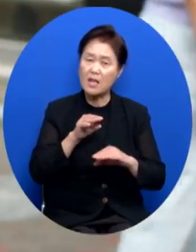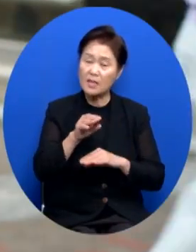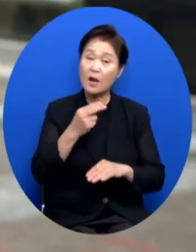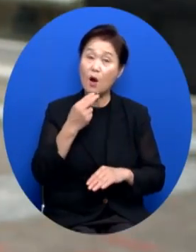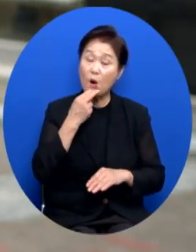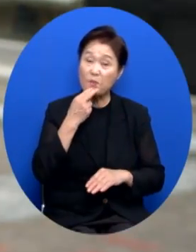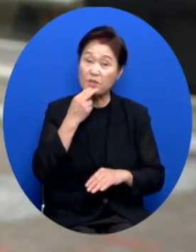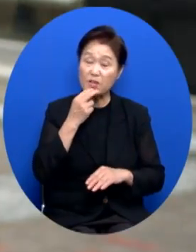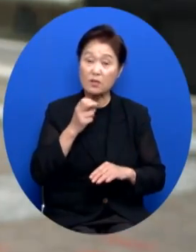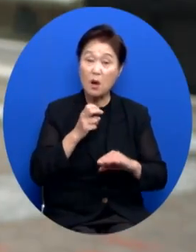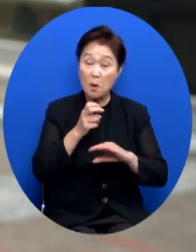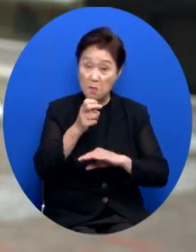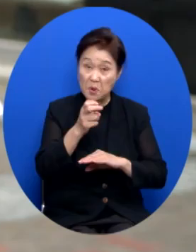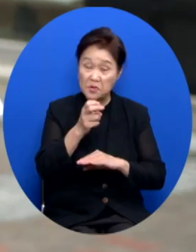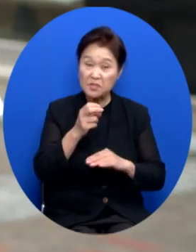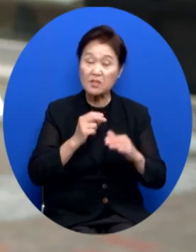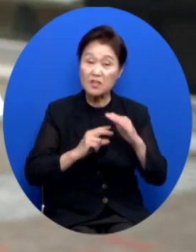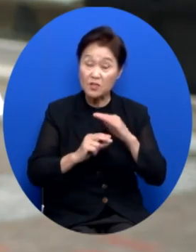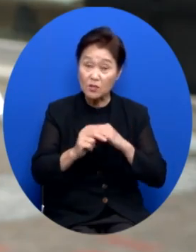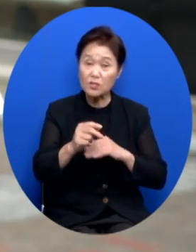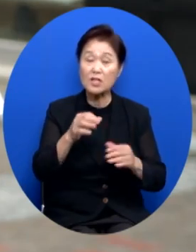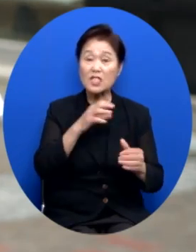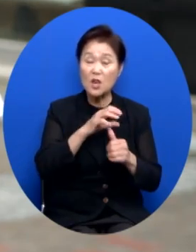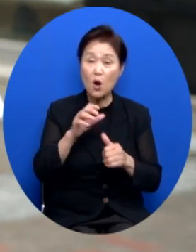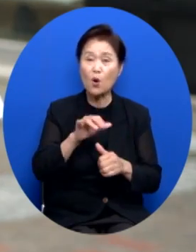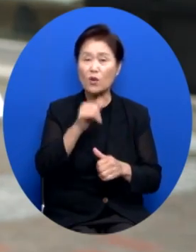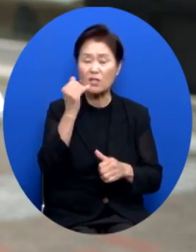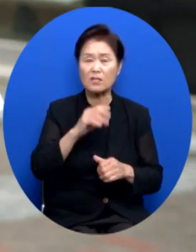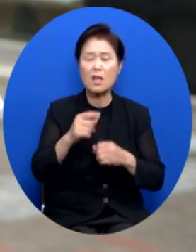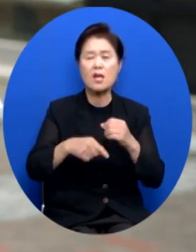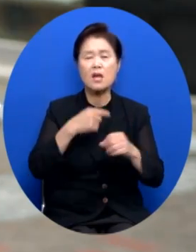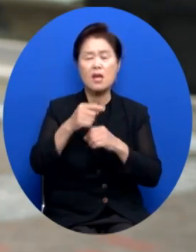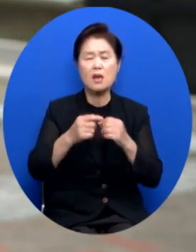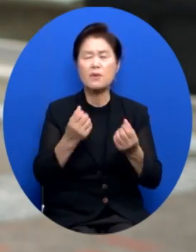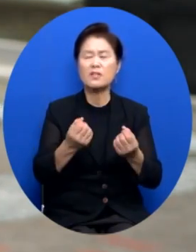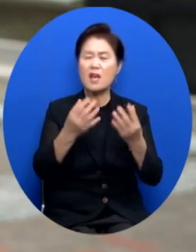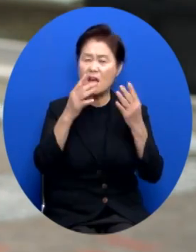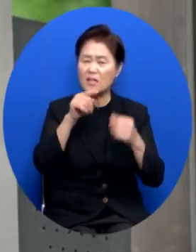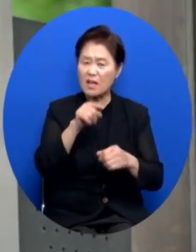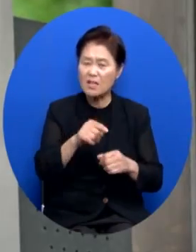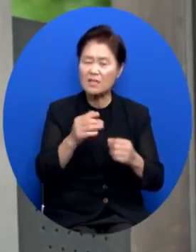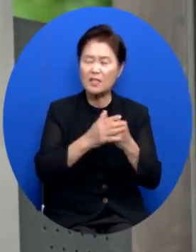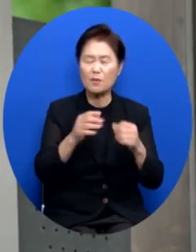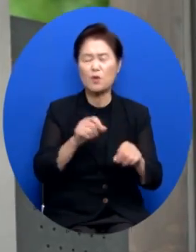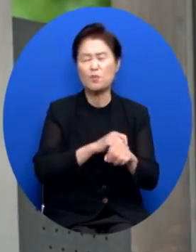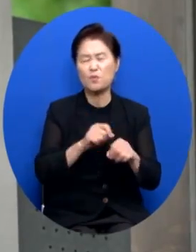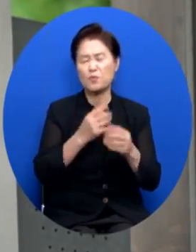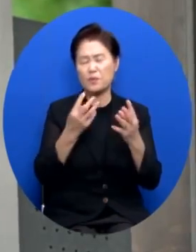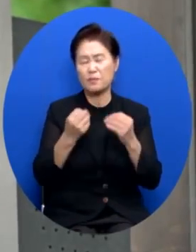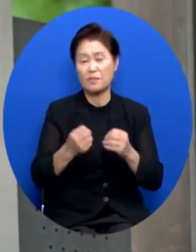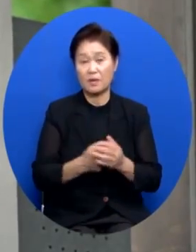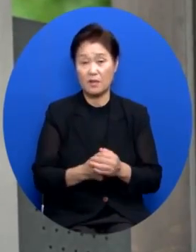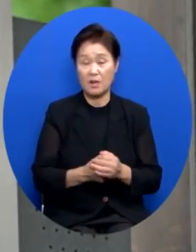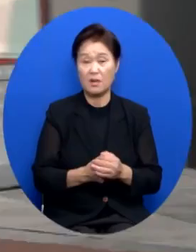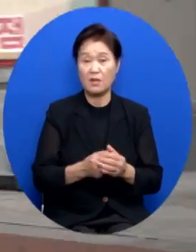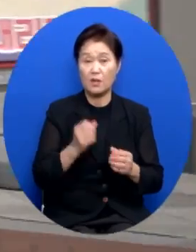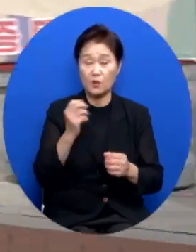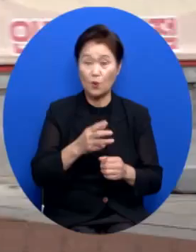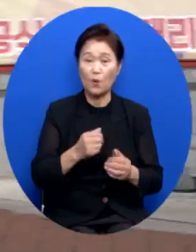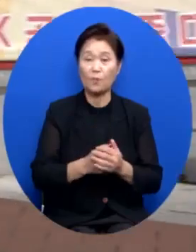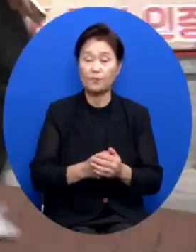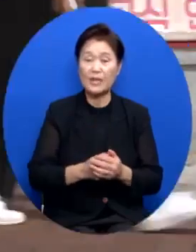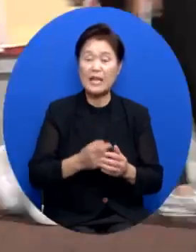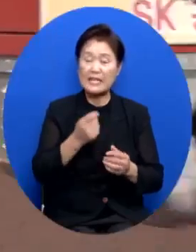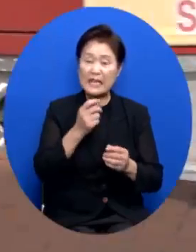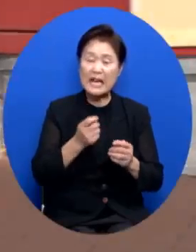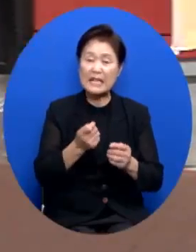대중교통을 이용하는데 매년 퀴어 행사할 때마다 대중교통이 마비돼서 불편한 것 같아요. 뿐만 아니라 소상공인들의